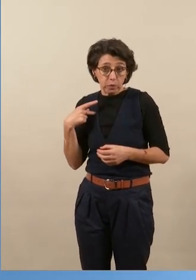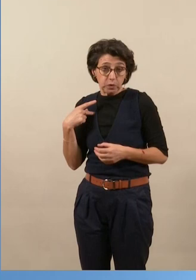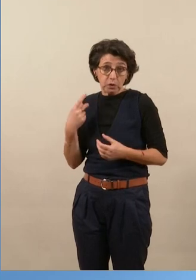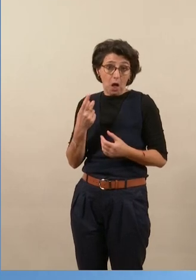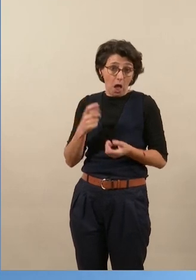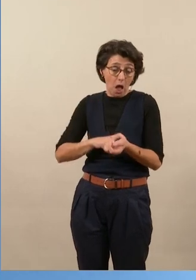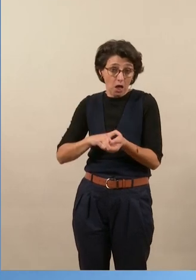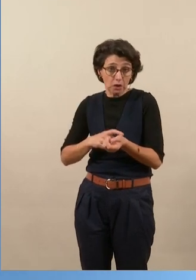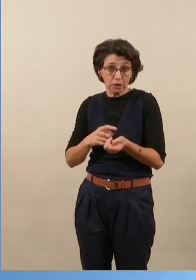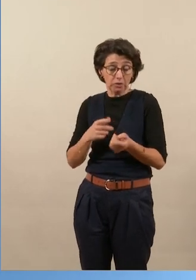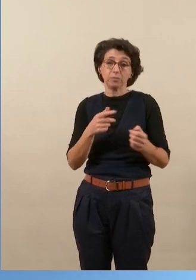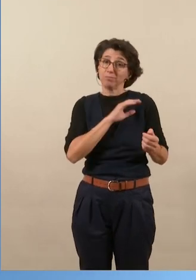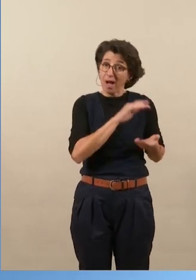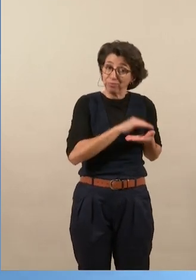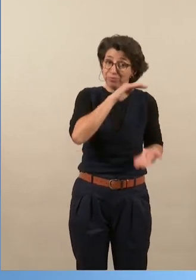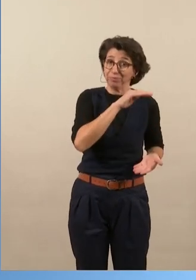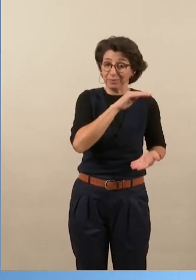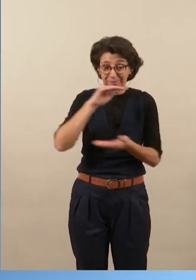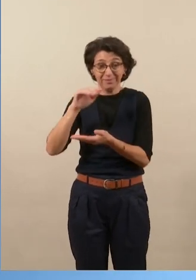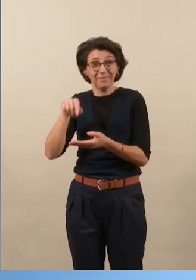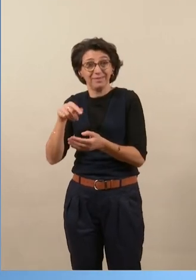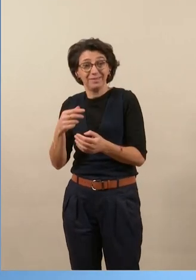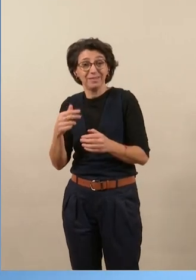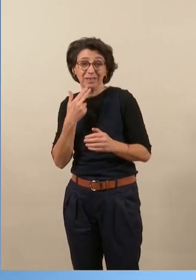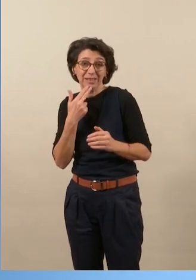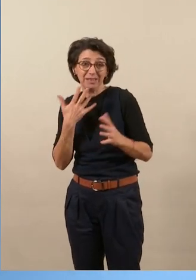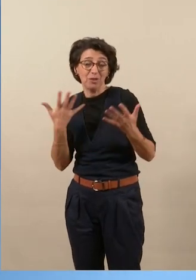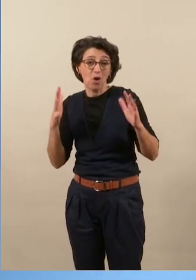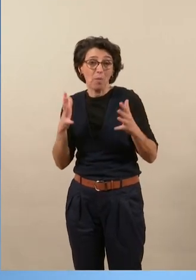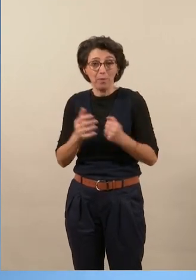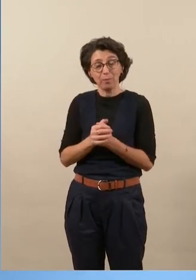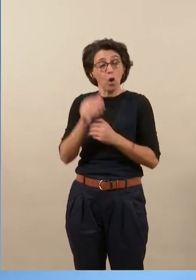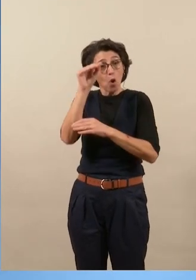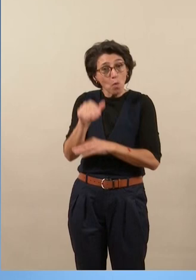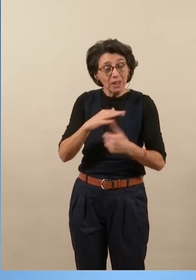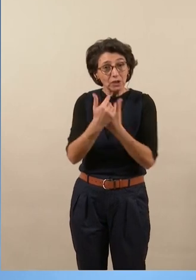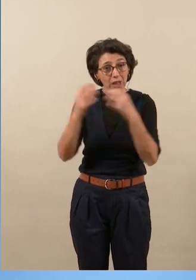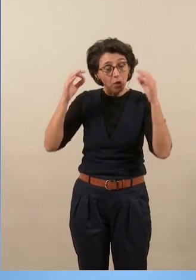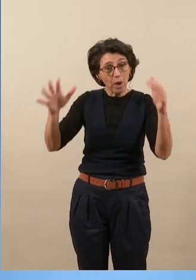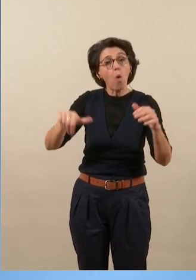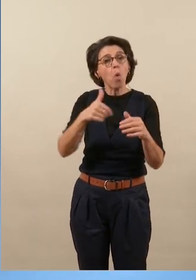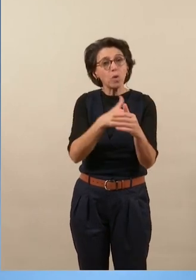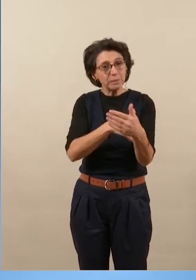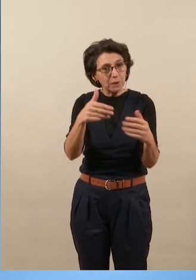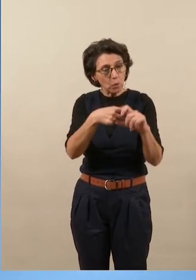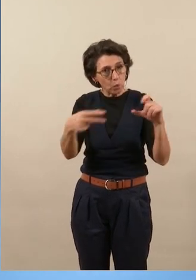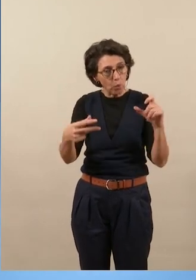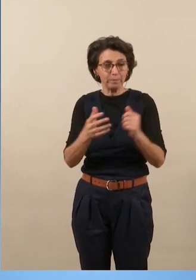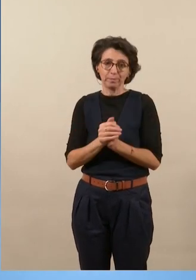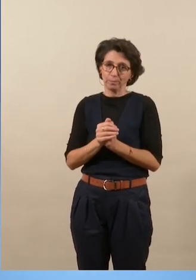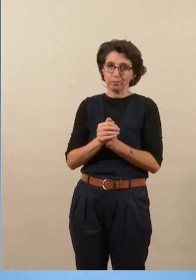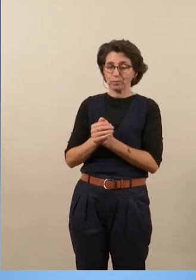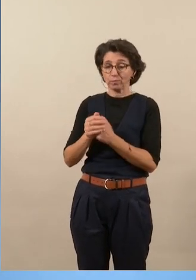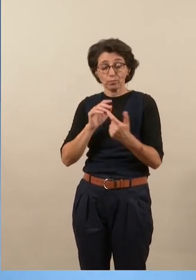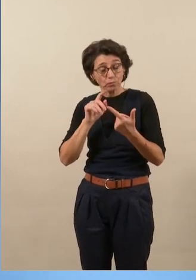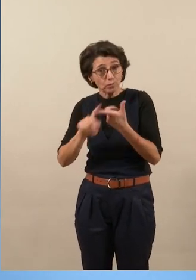social et climatique de 11 millions d'euros sur les 44 un bouclier social et climatique dont une grande